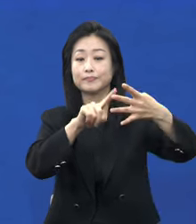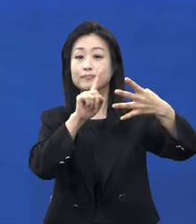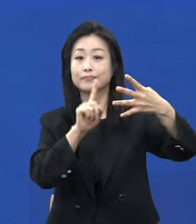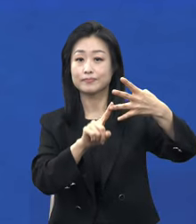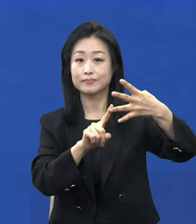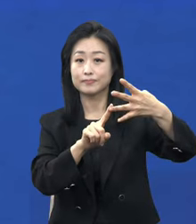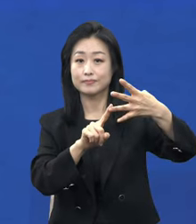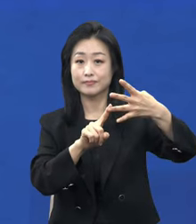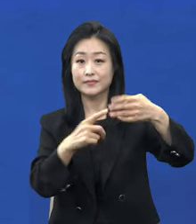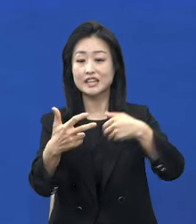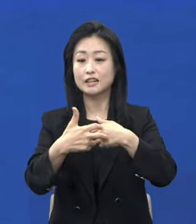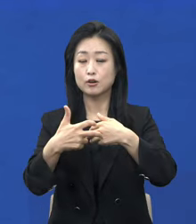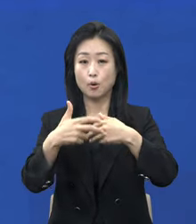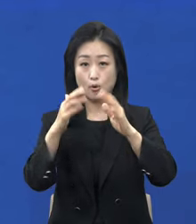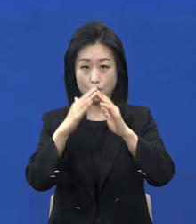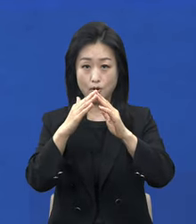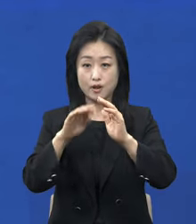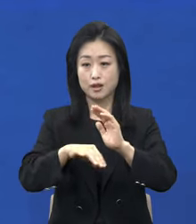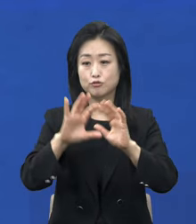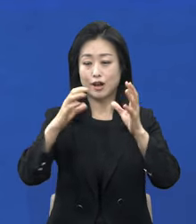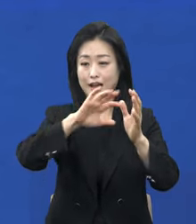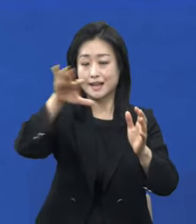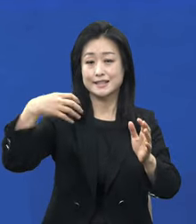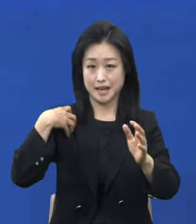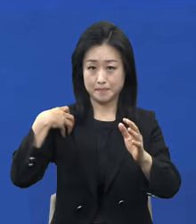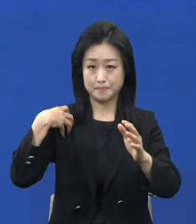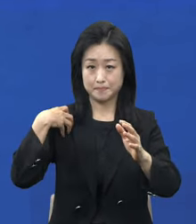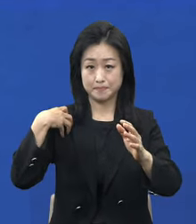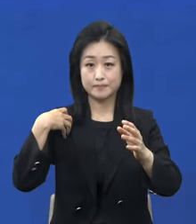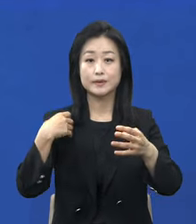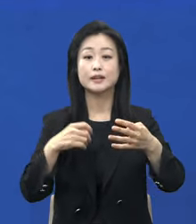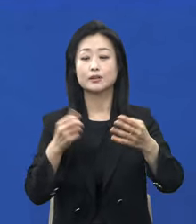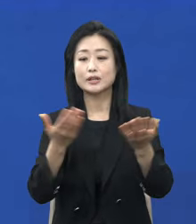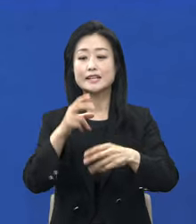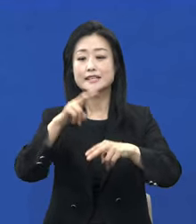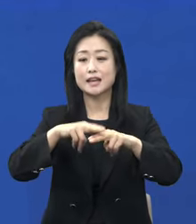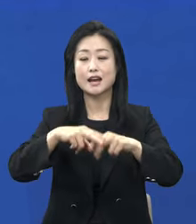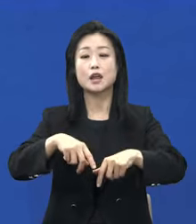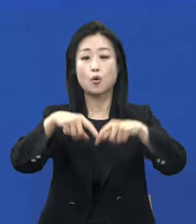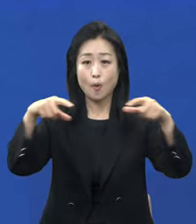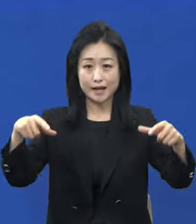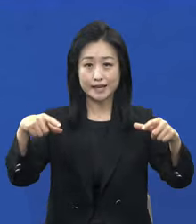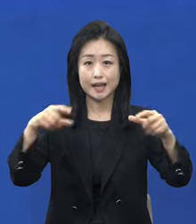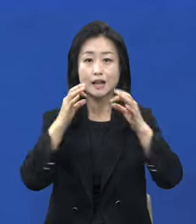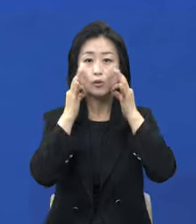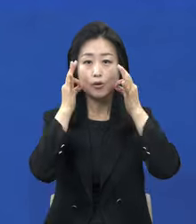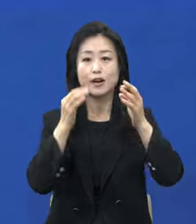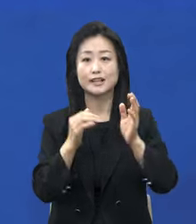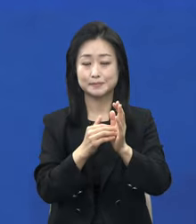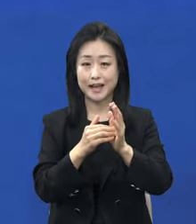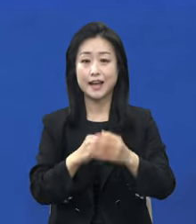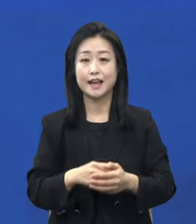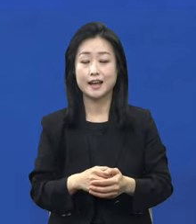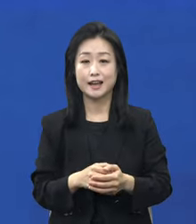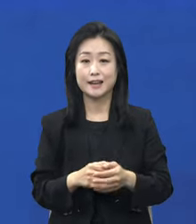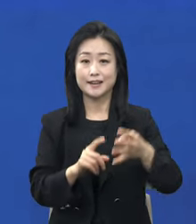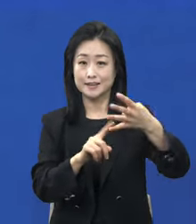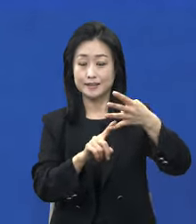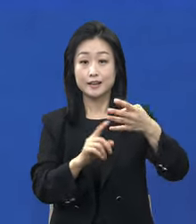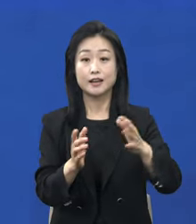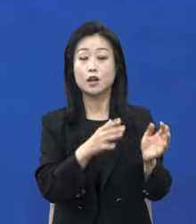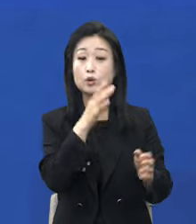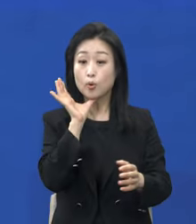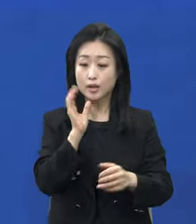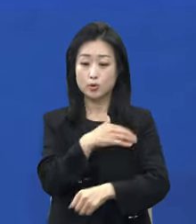다음, 의료국가 책임제를 시현 노력하겠습니다. 노인을 위한 일자리 확대에 노력하겠습니다. 당원 동지 여러분,